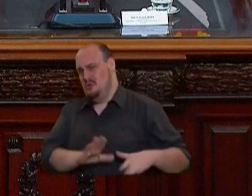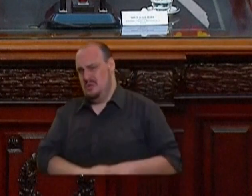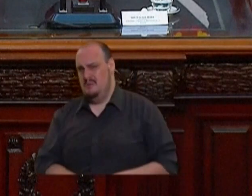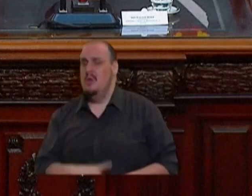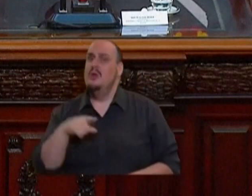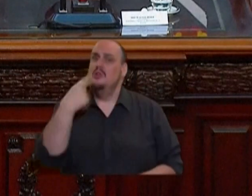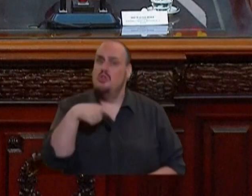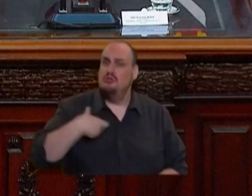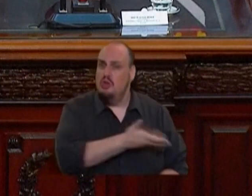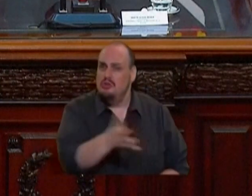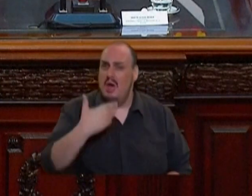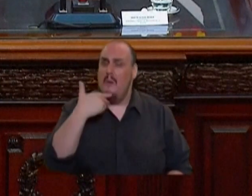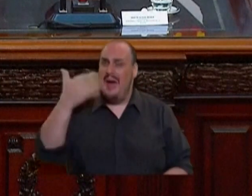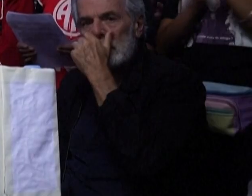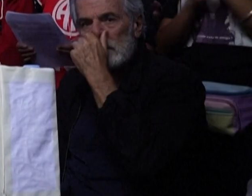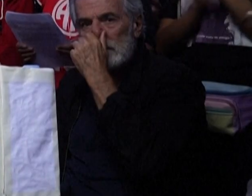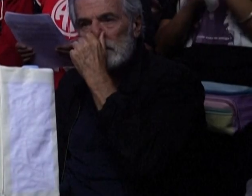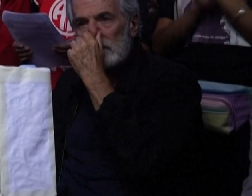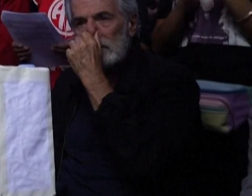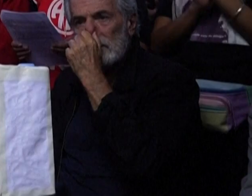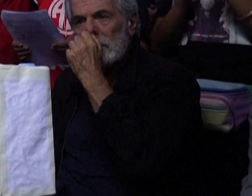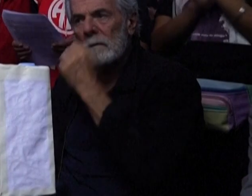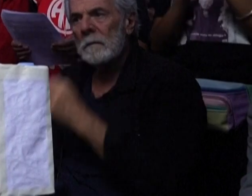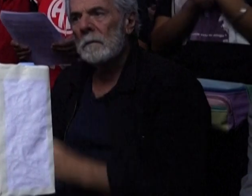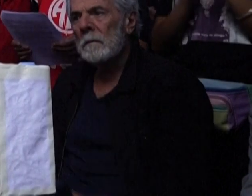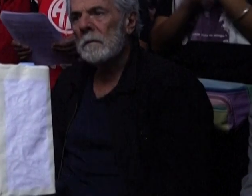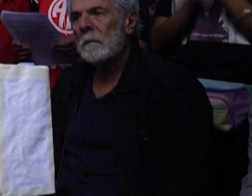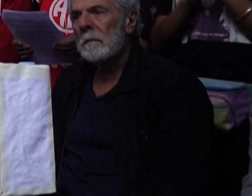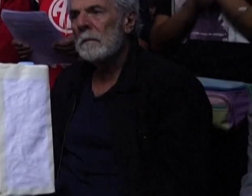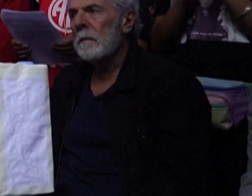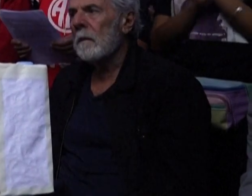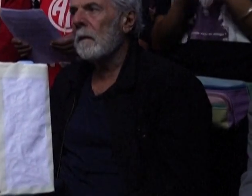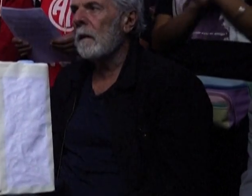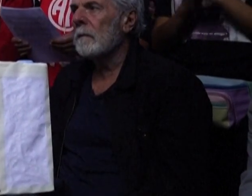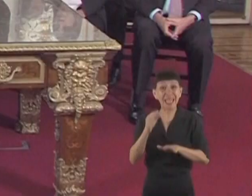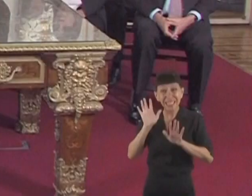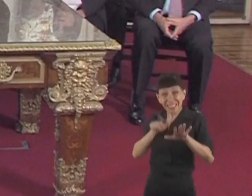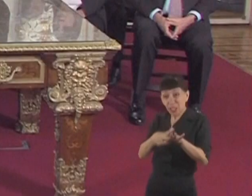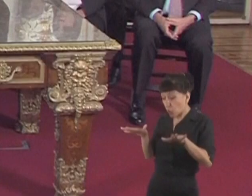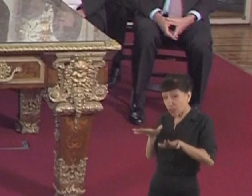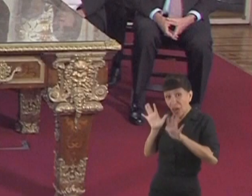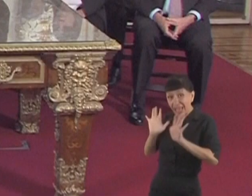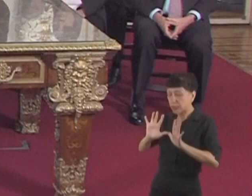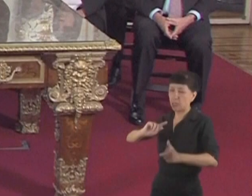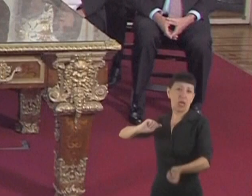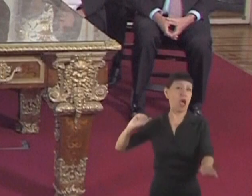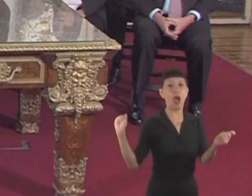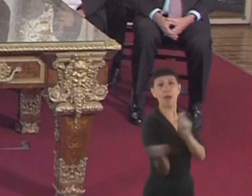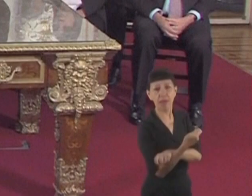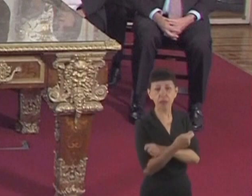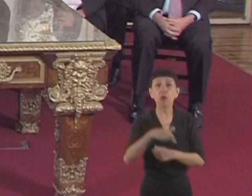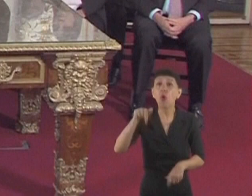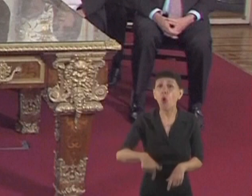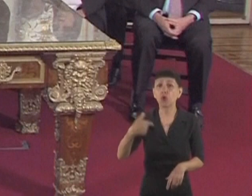so razburili igralce, filmske producente in druge posameznike, ki so zaposleni v filmski industriji. Vlada je nedavno namreč